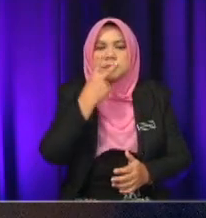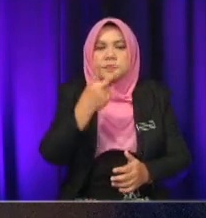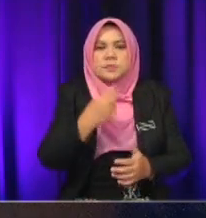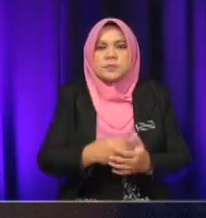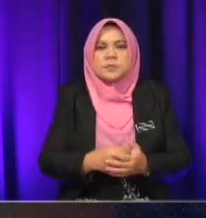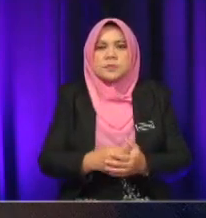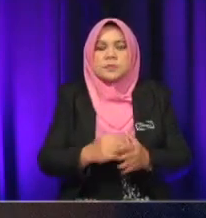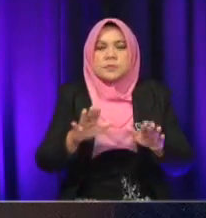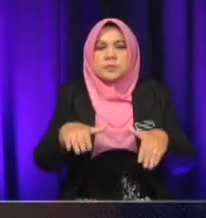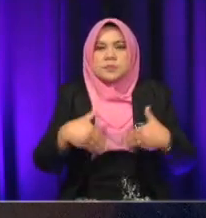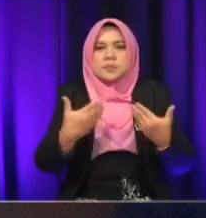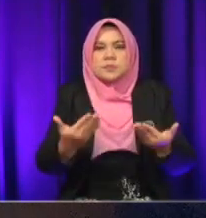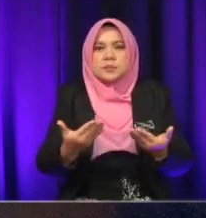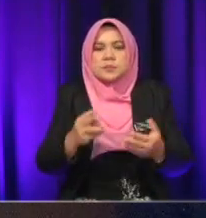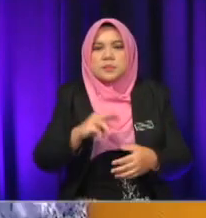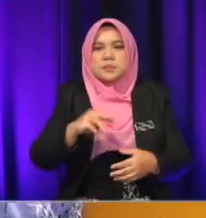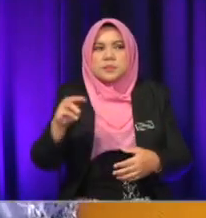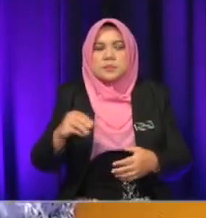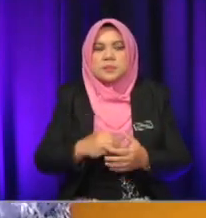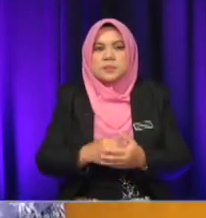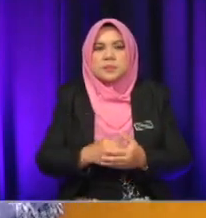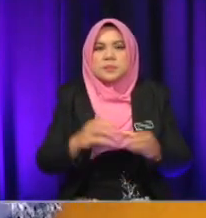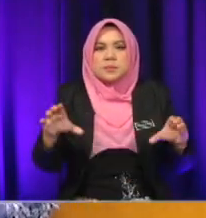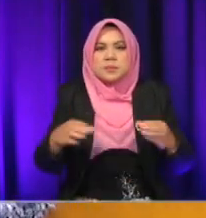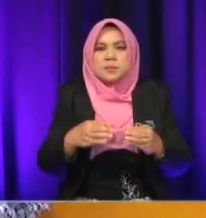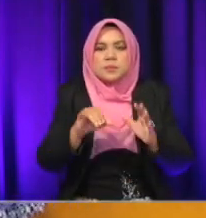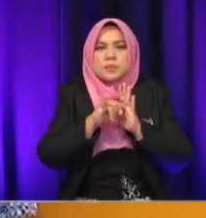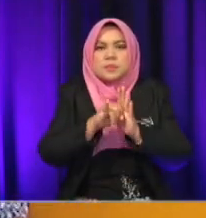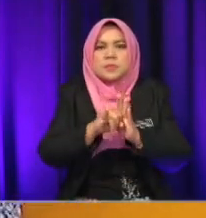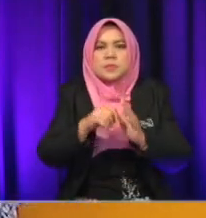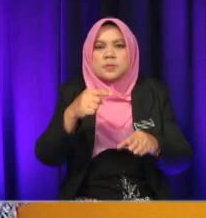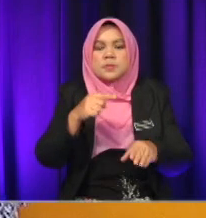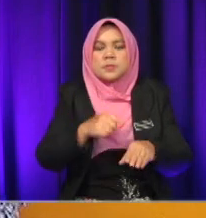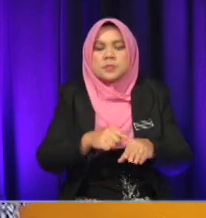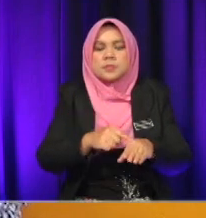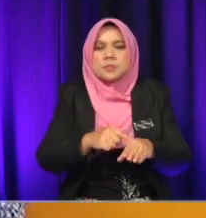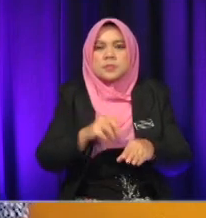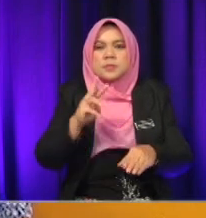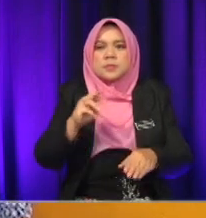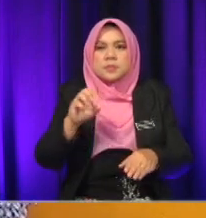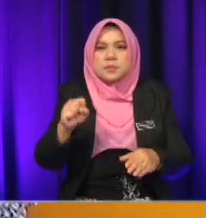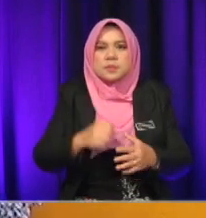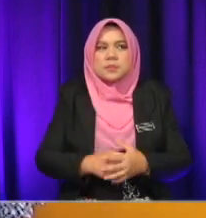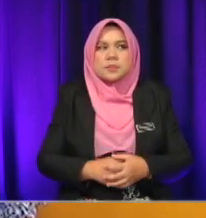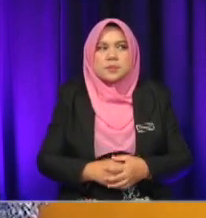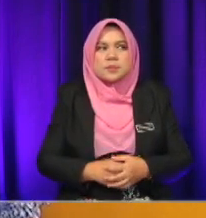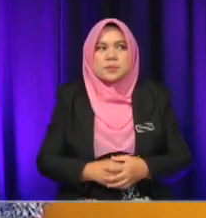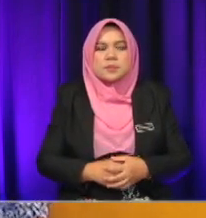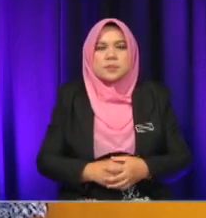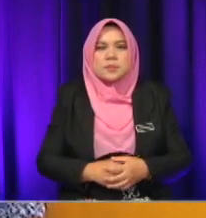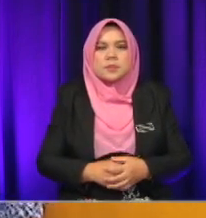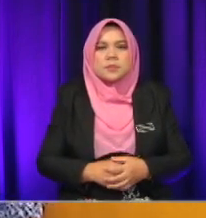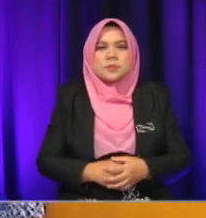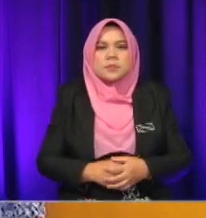mengenai macam mana murid saya hasilkan iklan di media elektronik. Wow. Oh, maaf.